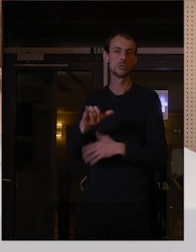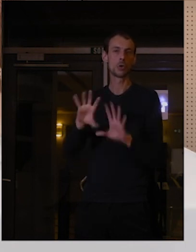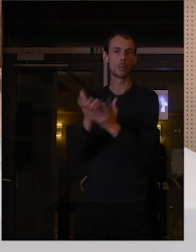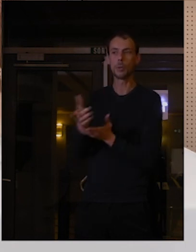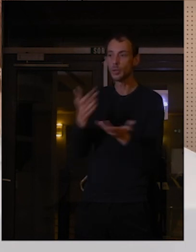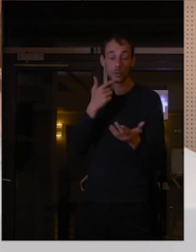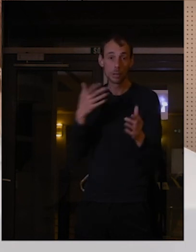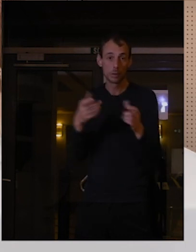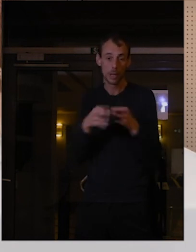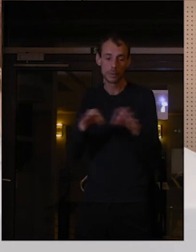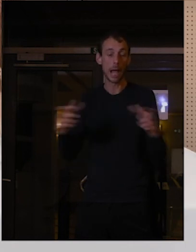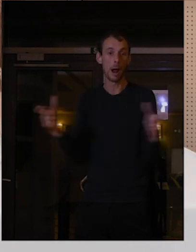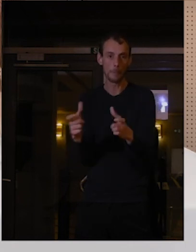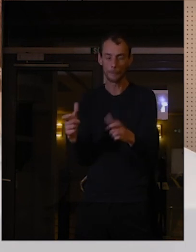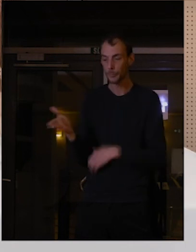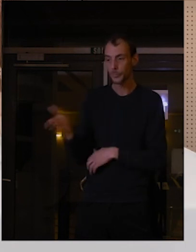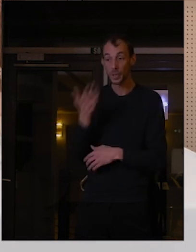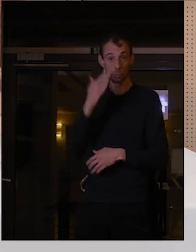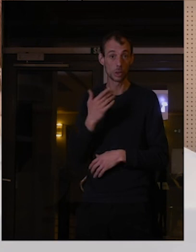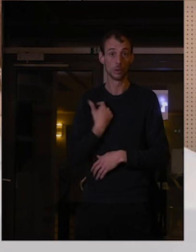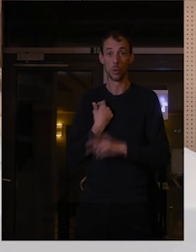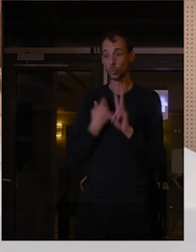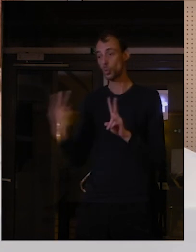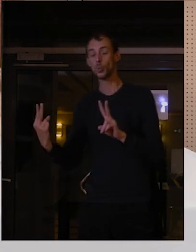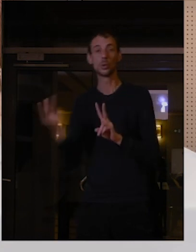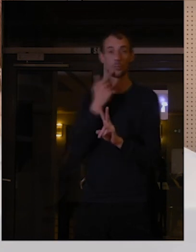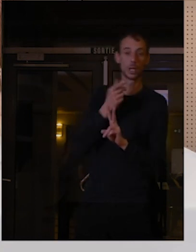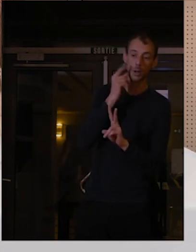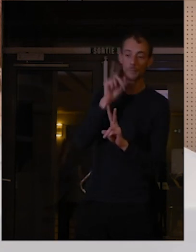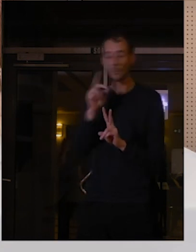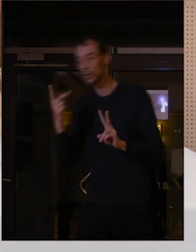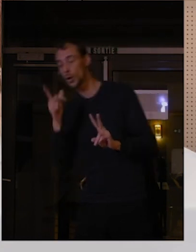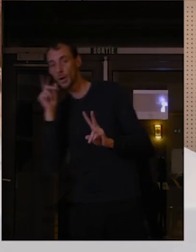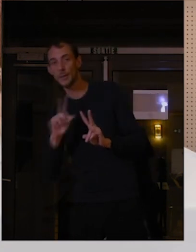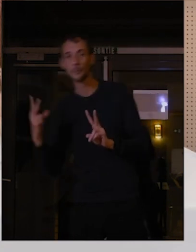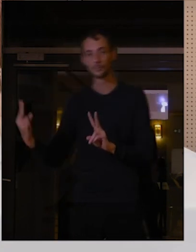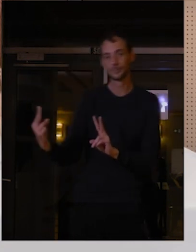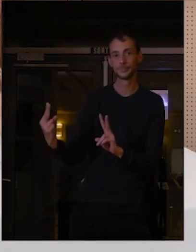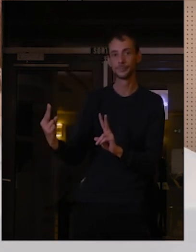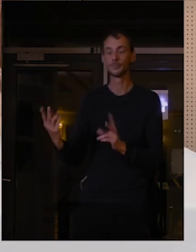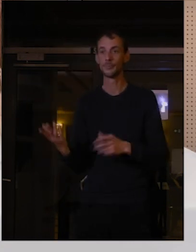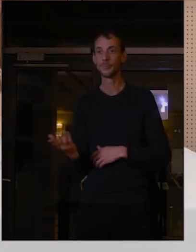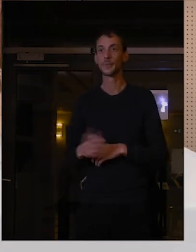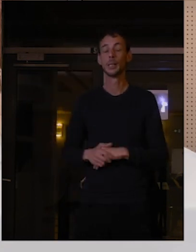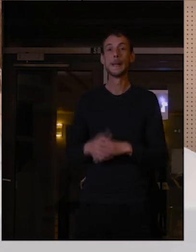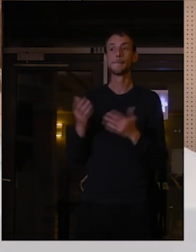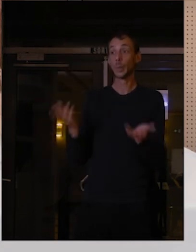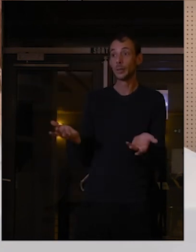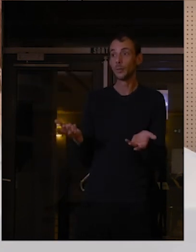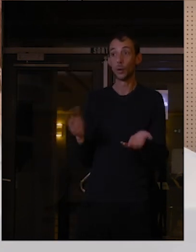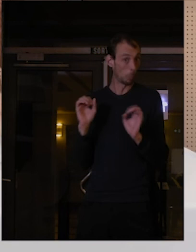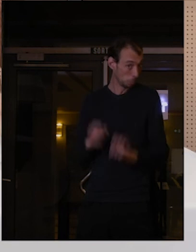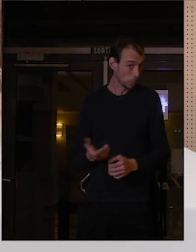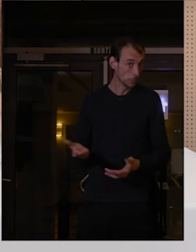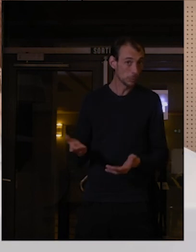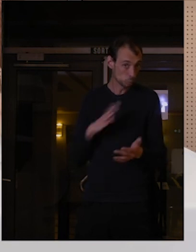très réduites. Je sais que ça se joue par deux, un homme et une fille, enfin un homme et une femme du coup. Donc effectivement, il y a des disciplines